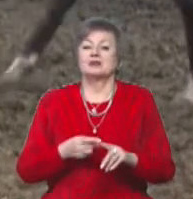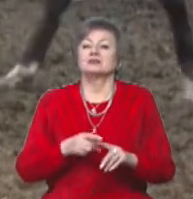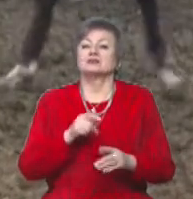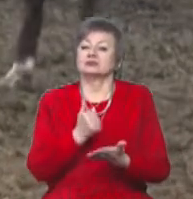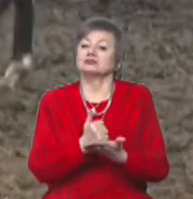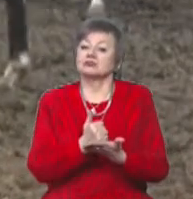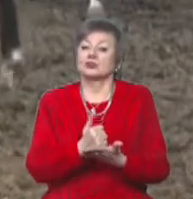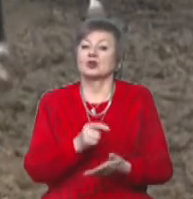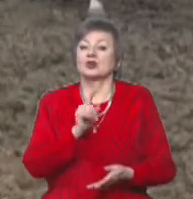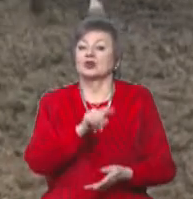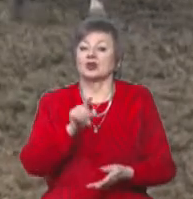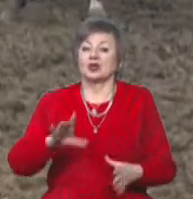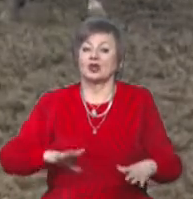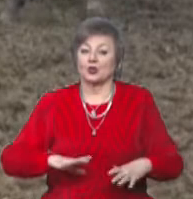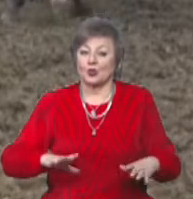вони